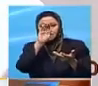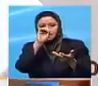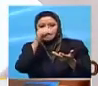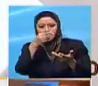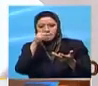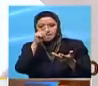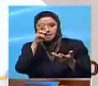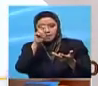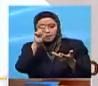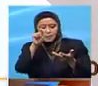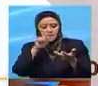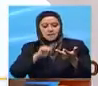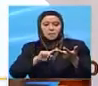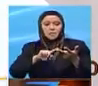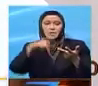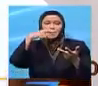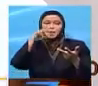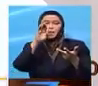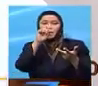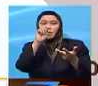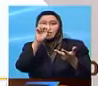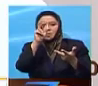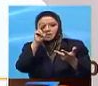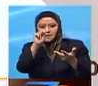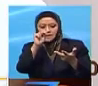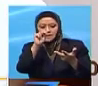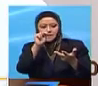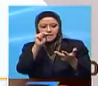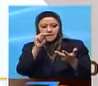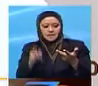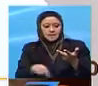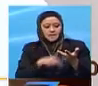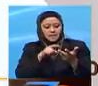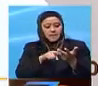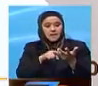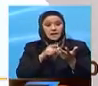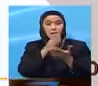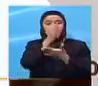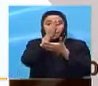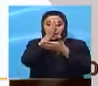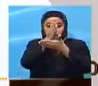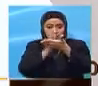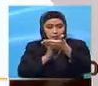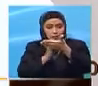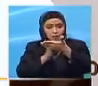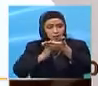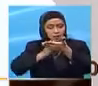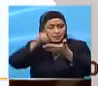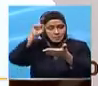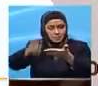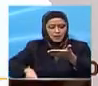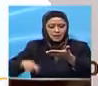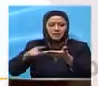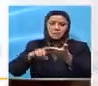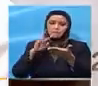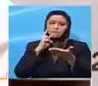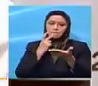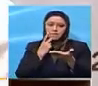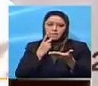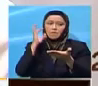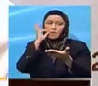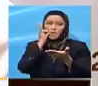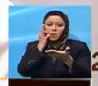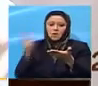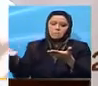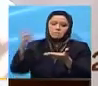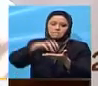protein base. Ada. Lagi satu ialah protein base dan setengah mesti diisikan dengan sayur-sayuran dan buah. So